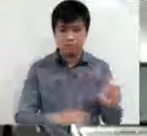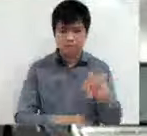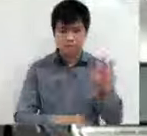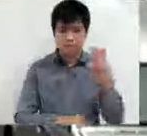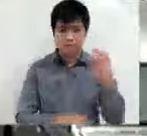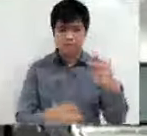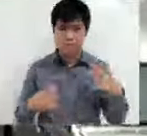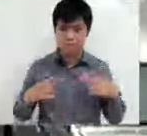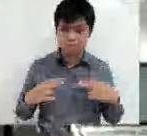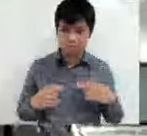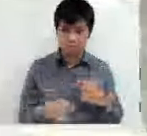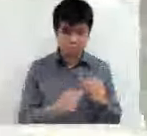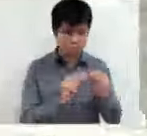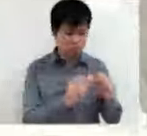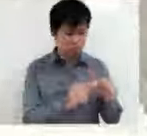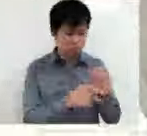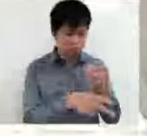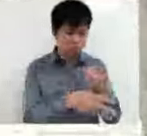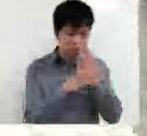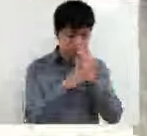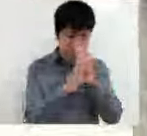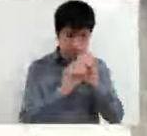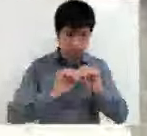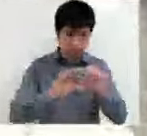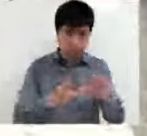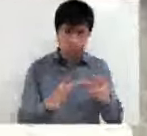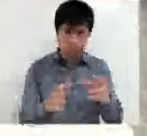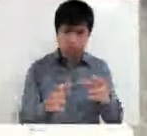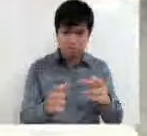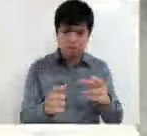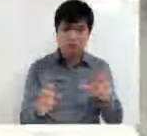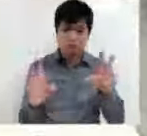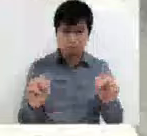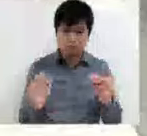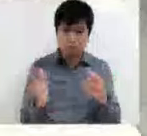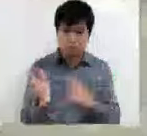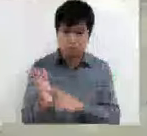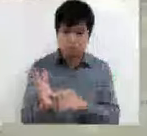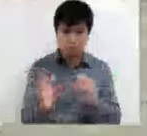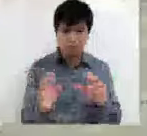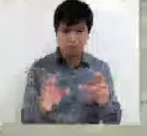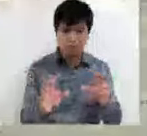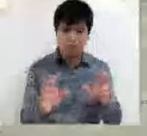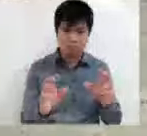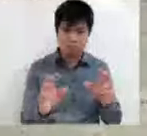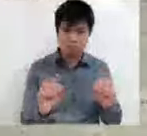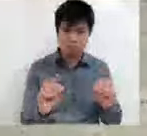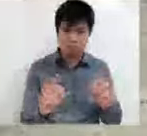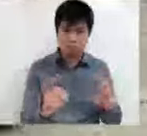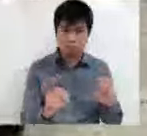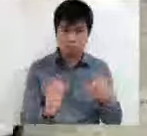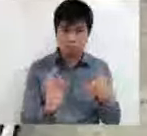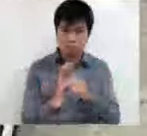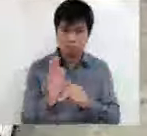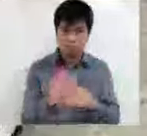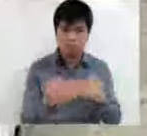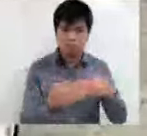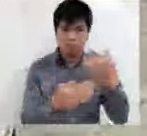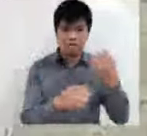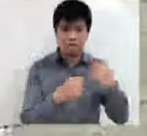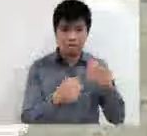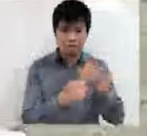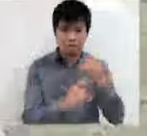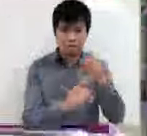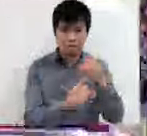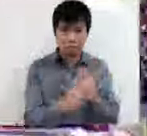na implementation ng no registration, no travel policy sa Enero ng susunod na taon. Sa datos ng LTO, higit 24